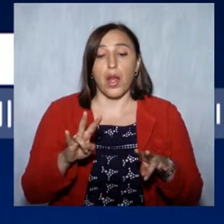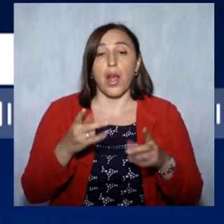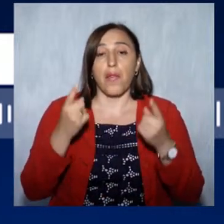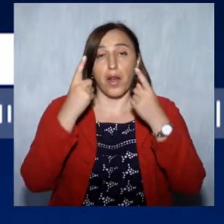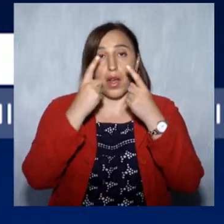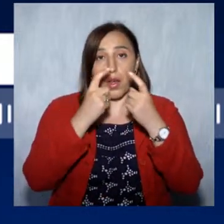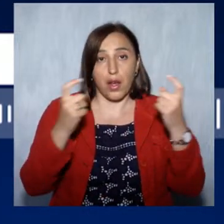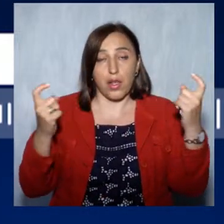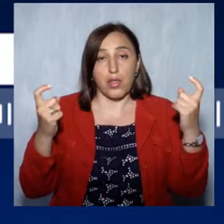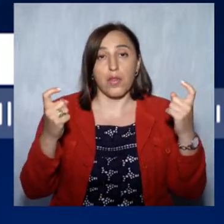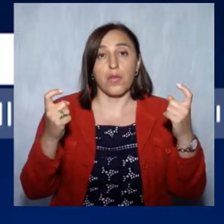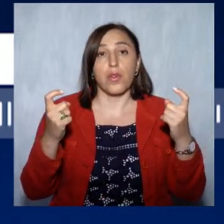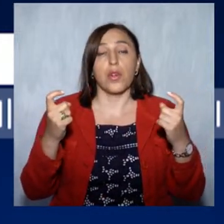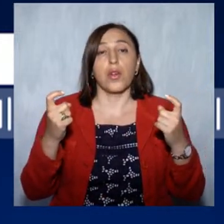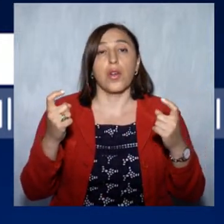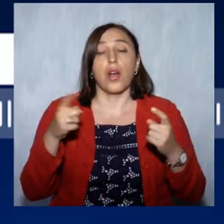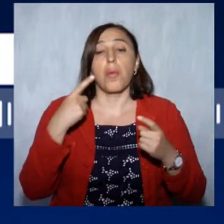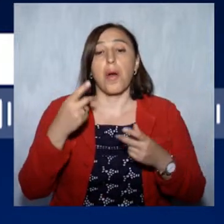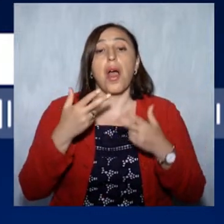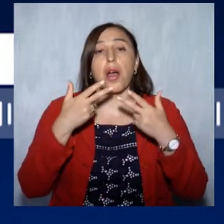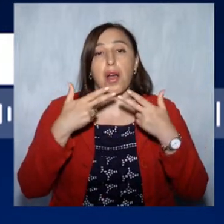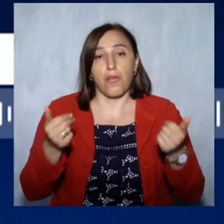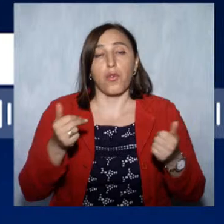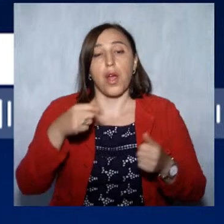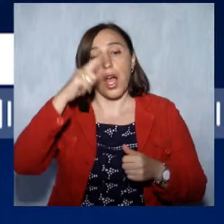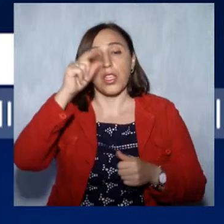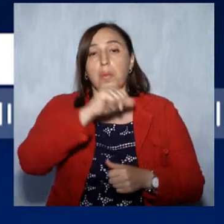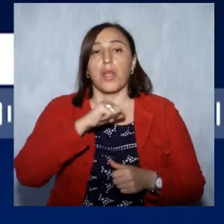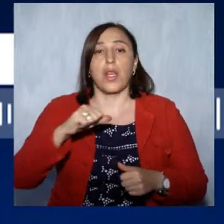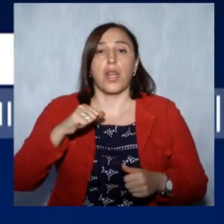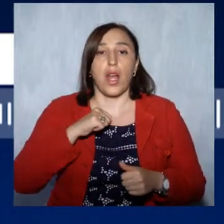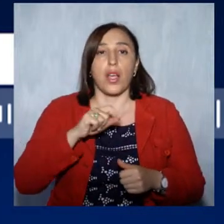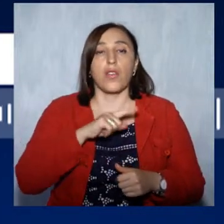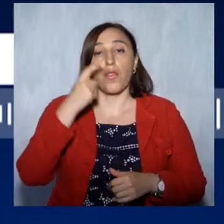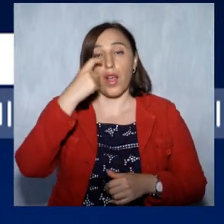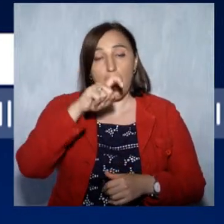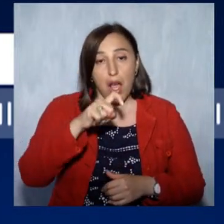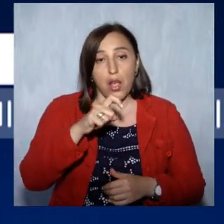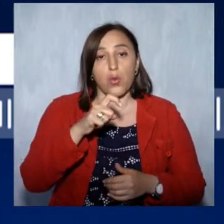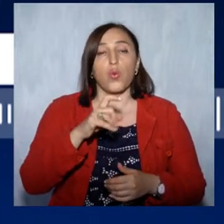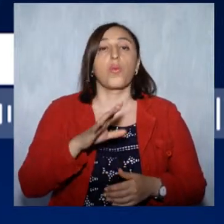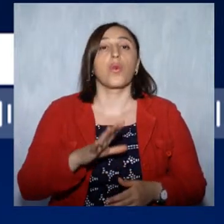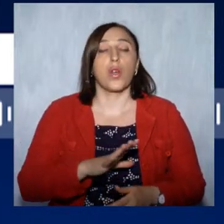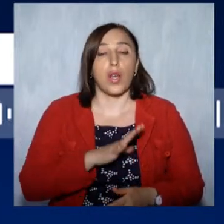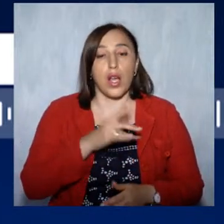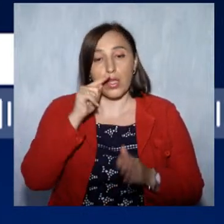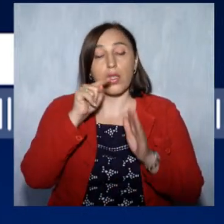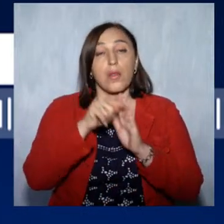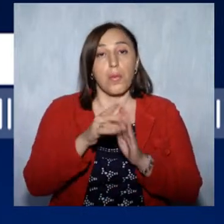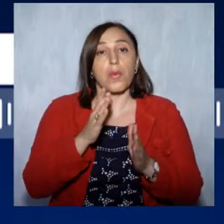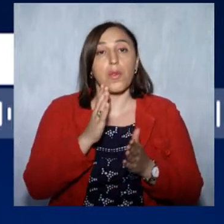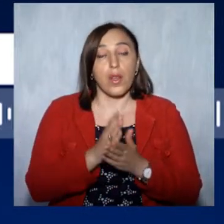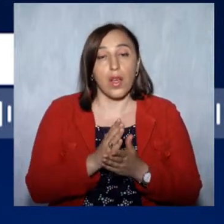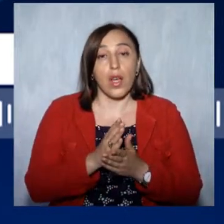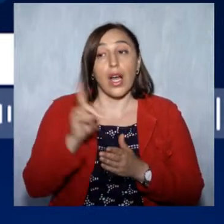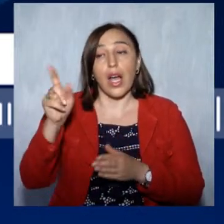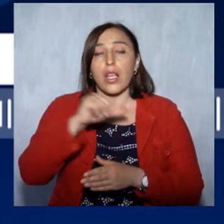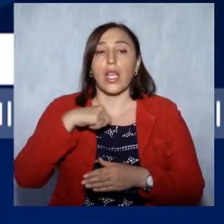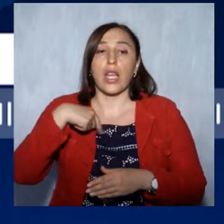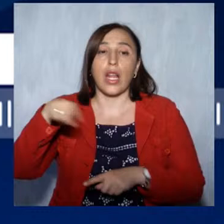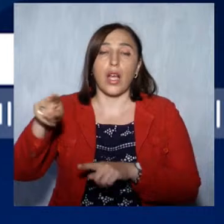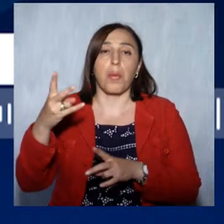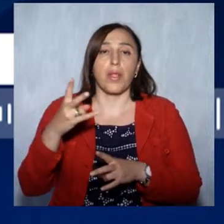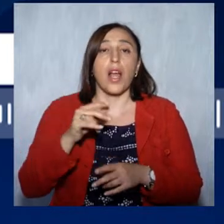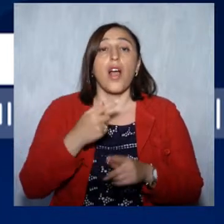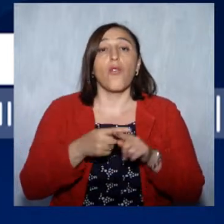հայտարարություն արեց, որ հենց Ադրբեջանը խախտում արեց ինչ որ ուղղությամբ Լեռնային Ղարաբաղում։ Իրանք պետք է տեղ դնեն, մենք այդ